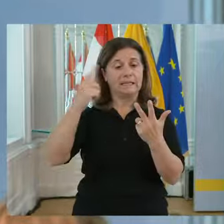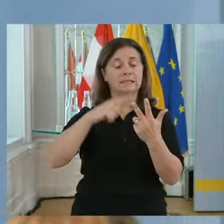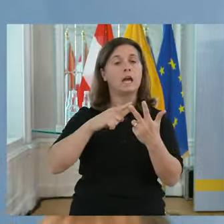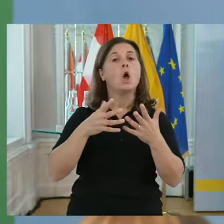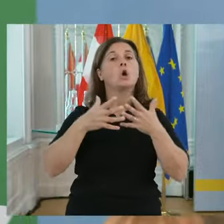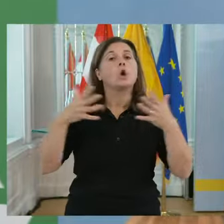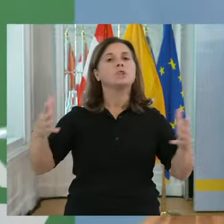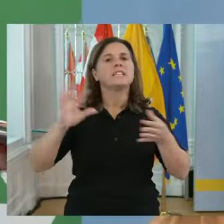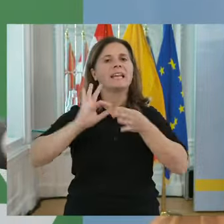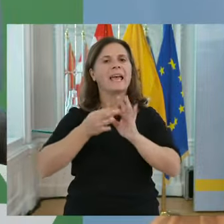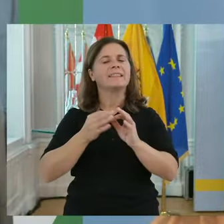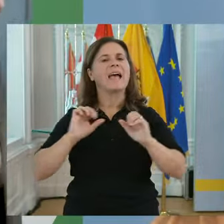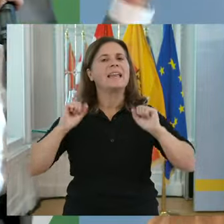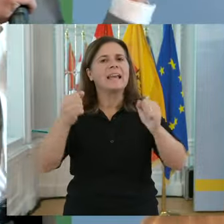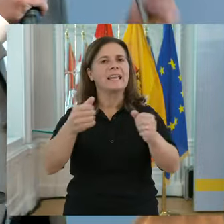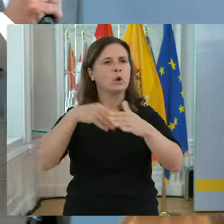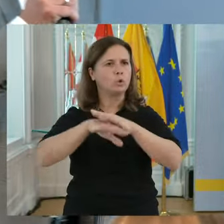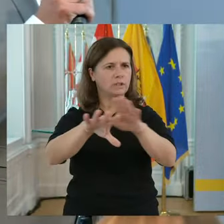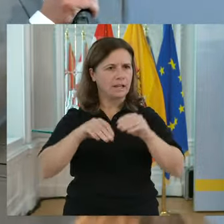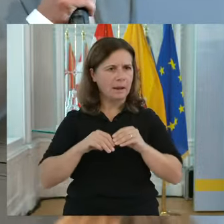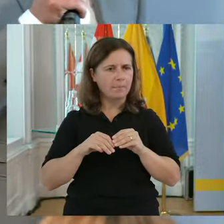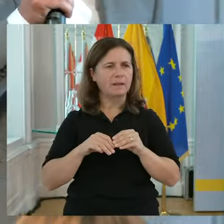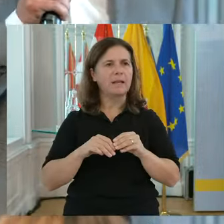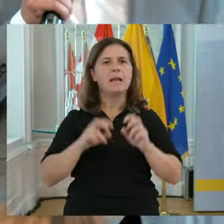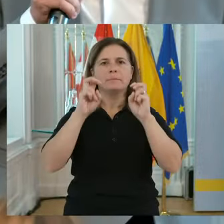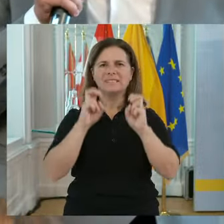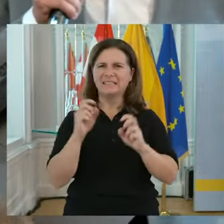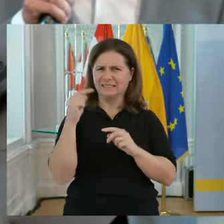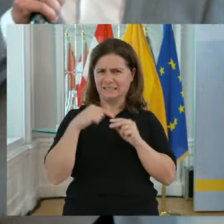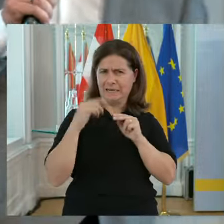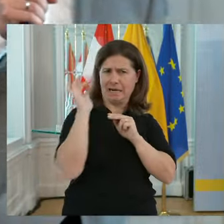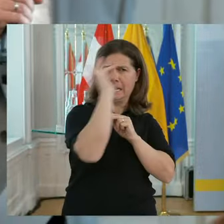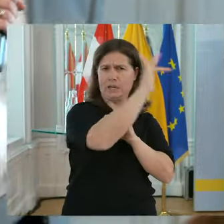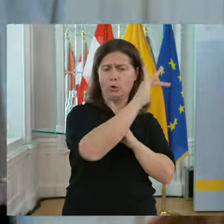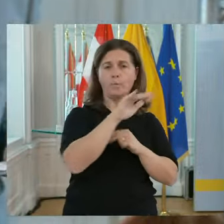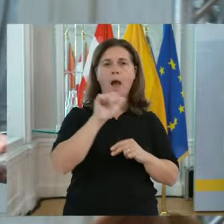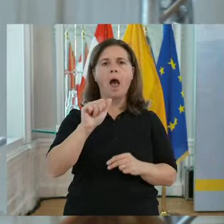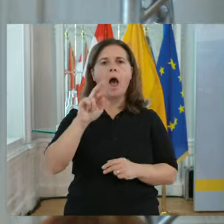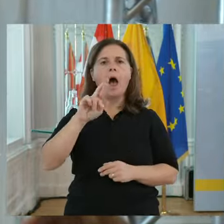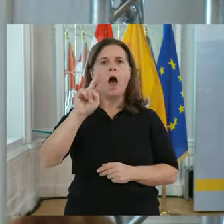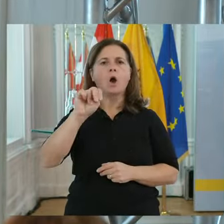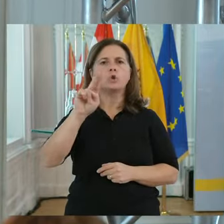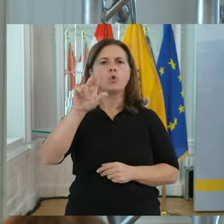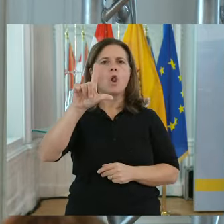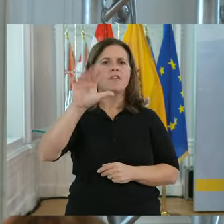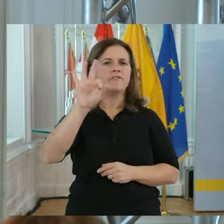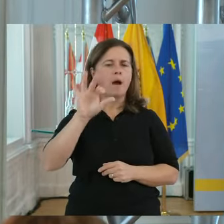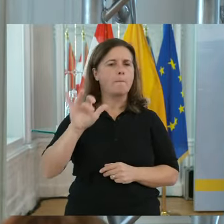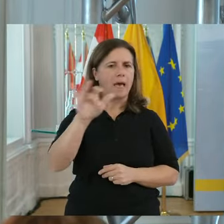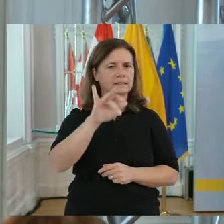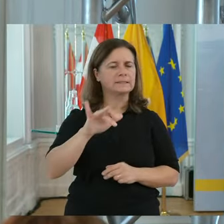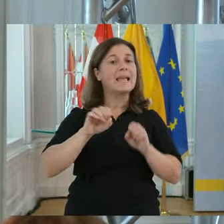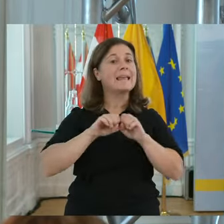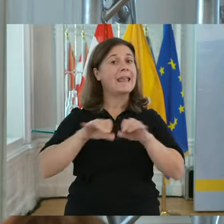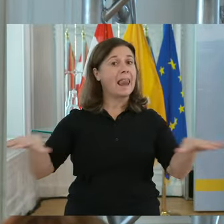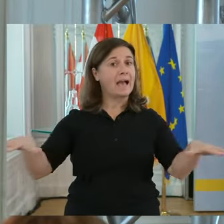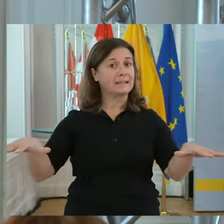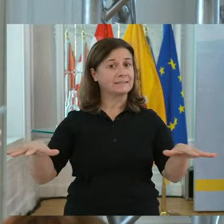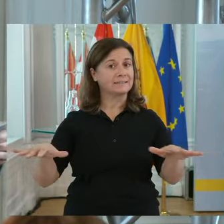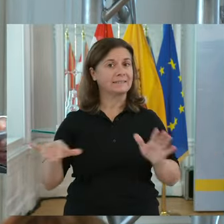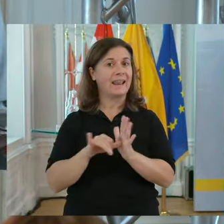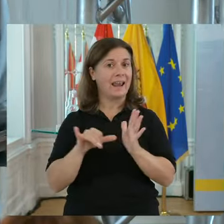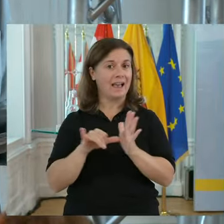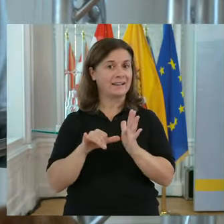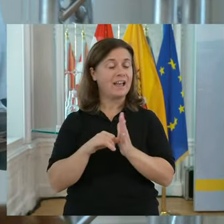Kärntner Energieunternehmen mit Sitz gleich gegenüber am Arnulfplatz. Die Rede ist natürlich von der KELAG. Und wie sie mit